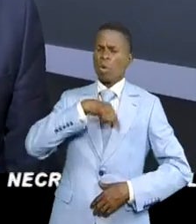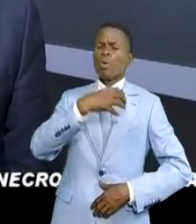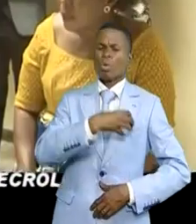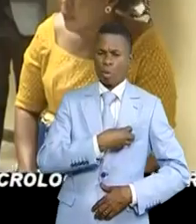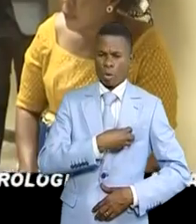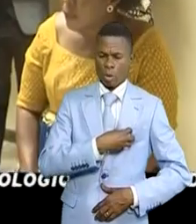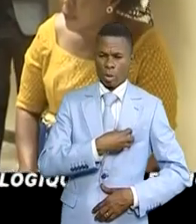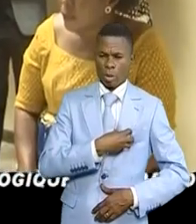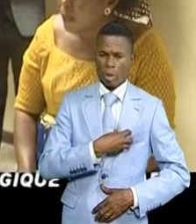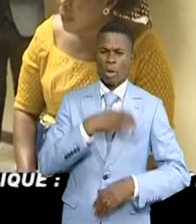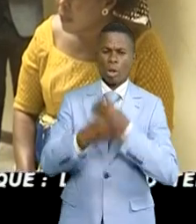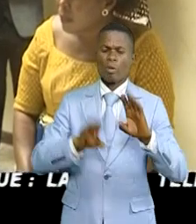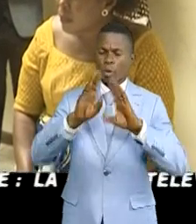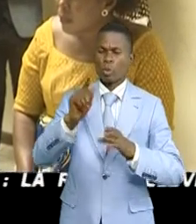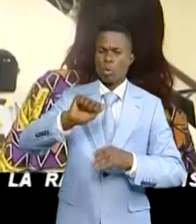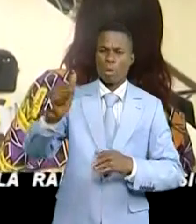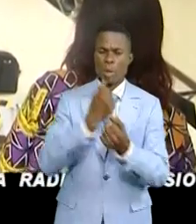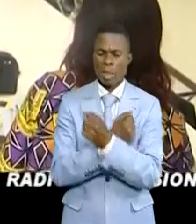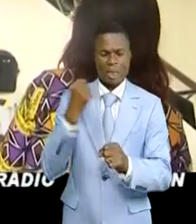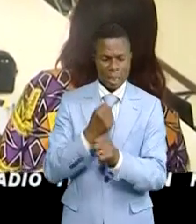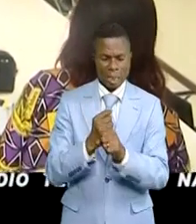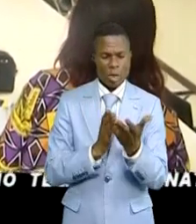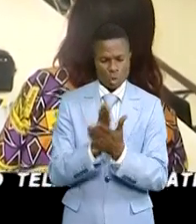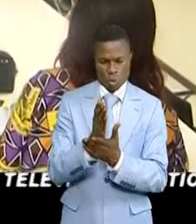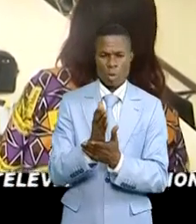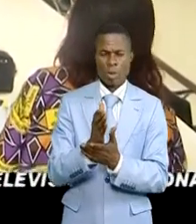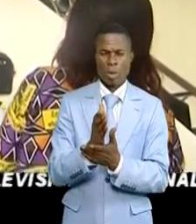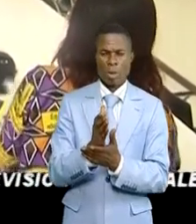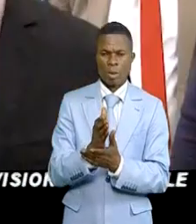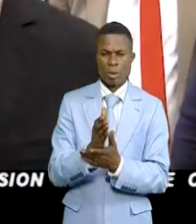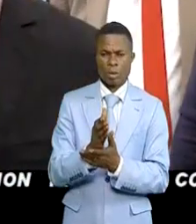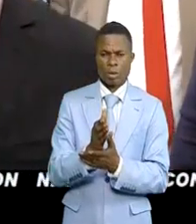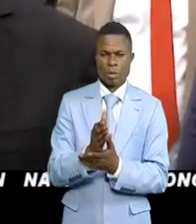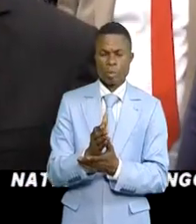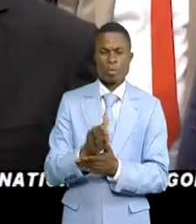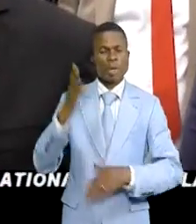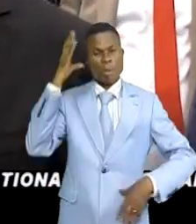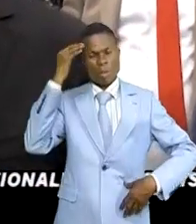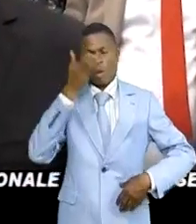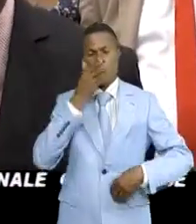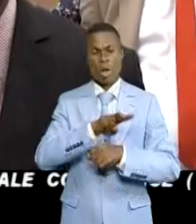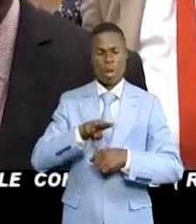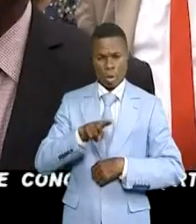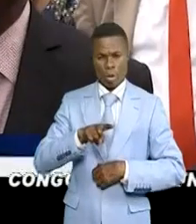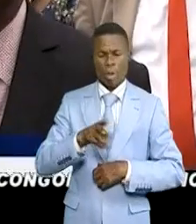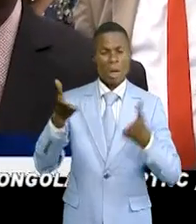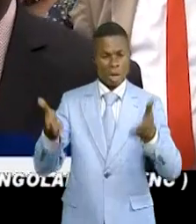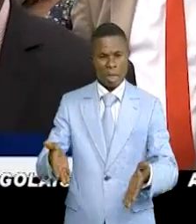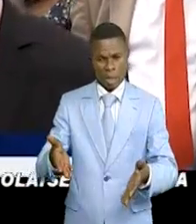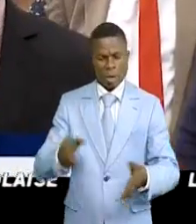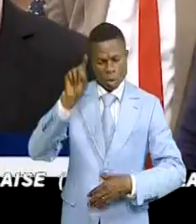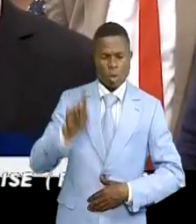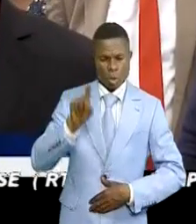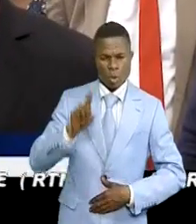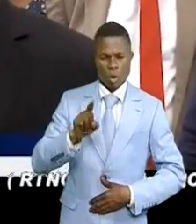c'est de faire ce que vous aimez, le travail bien fait. La pandémie, coronavirus, est grave. Il fallait à